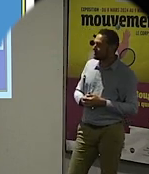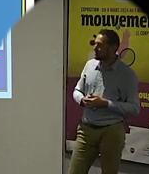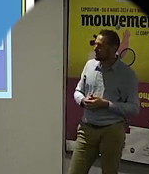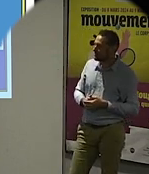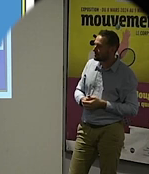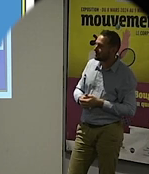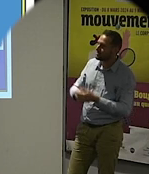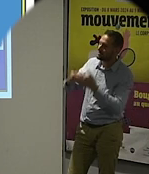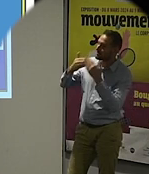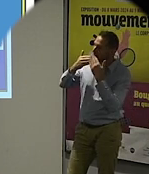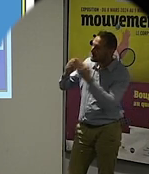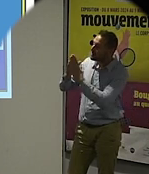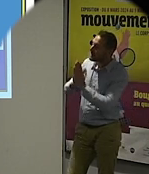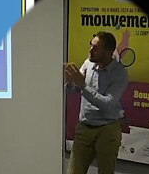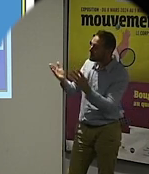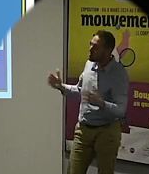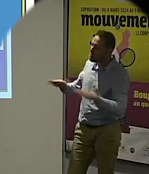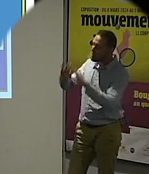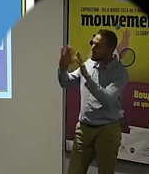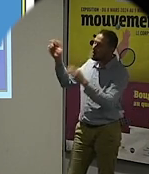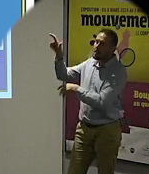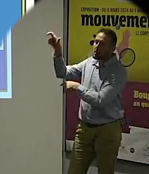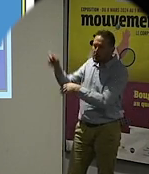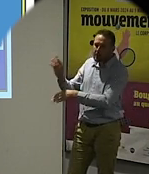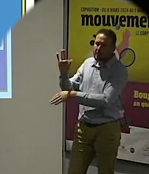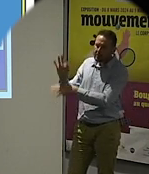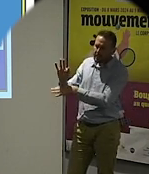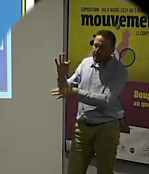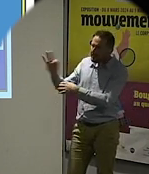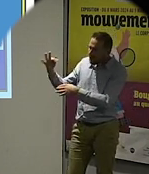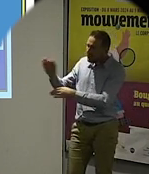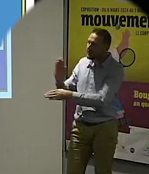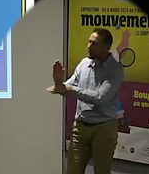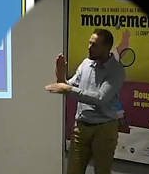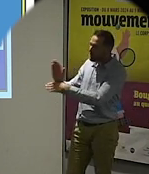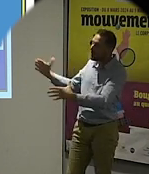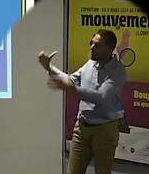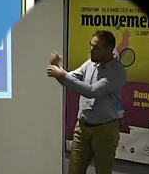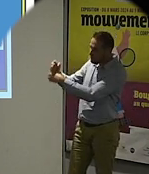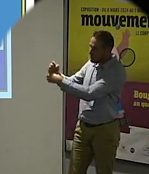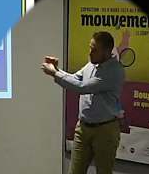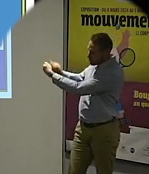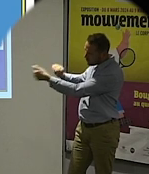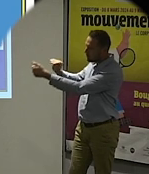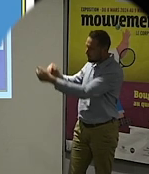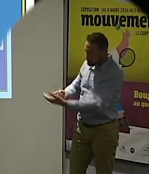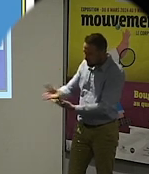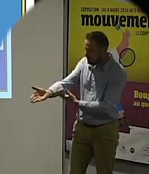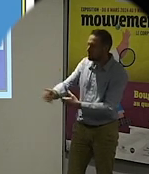Merci Marie, je pense que voilà, tu as bien résumé ce que Thierry... en tout cas, il y a beaucoup de sens encore dans tes